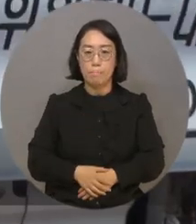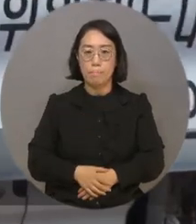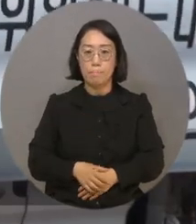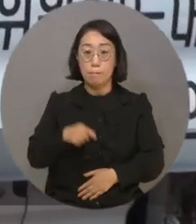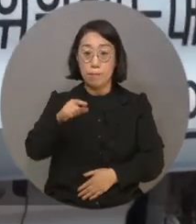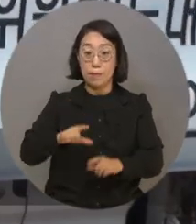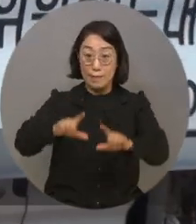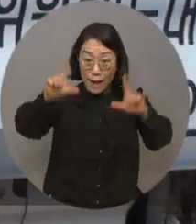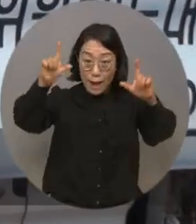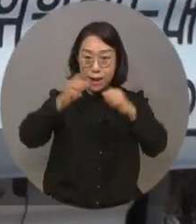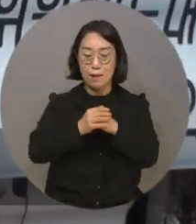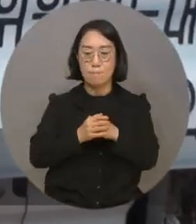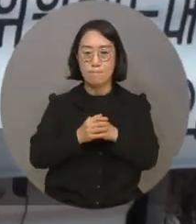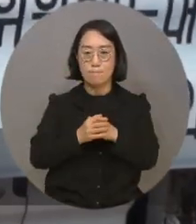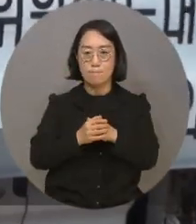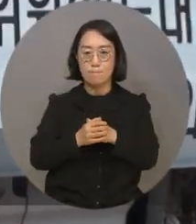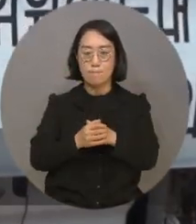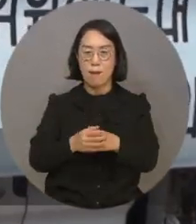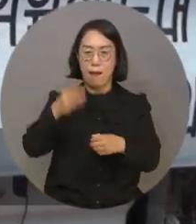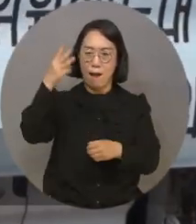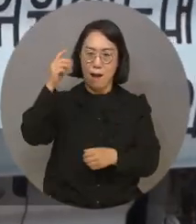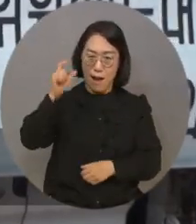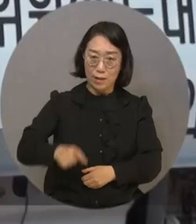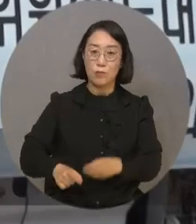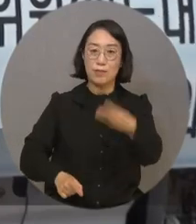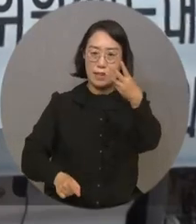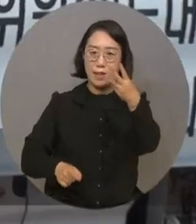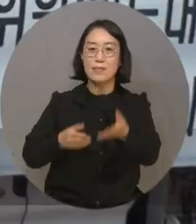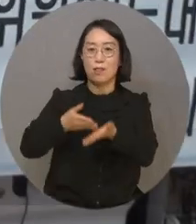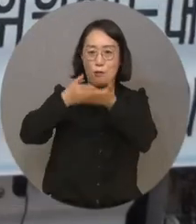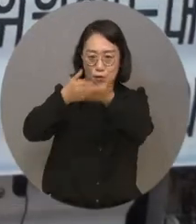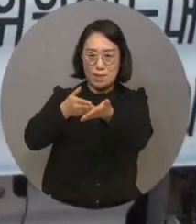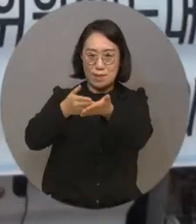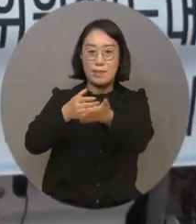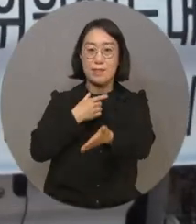저희들이 이번 장애인 날 계기로 해서 강력히 세 가지 건의를 하는 바입니다.